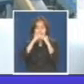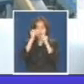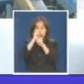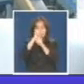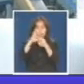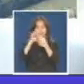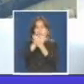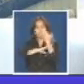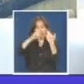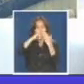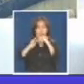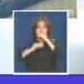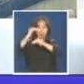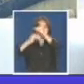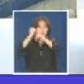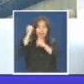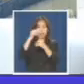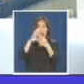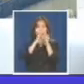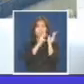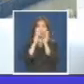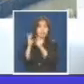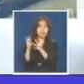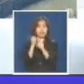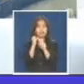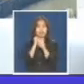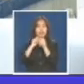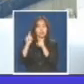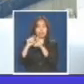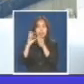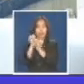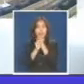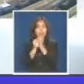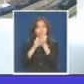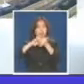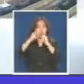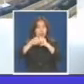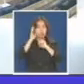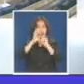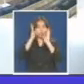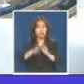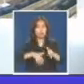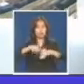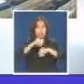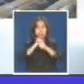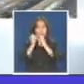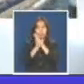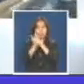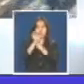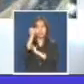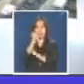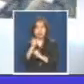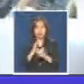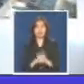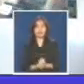าพนะครับแล้วก็มีความมั่นคงในเรื่องของระบบการเมืองเพื่อนำไปสู่การแก้ไขปัญหาของพี่น้องประชาชนได้อย่างมีประสิทธิภาพมากยิ่งขึ้